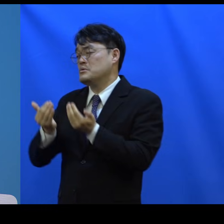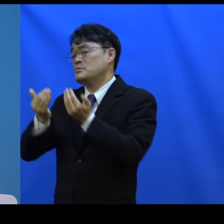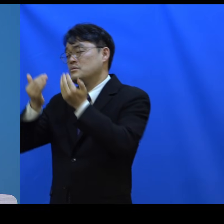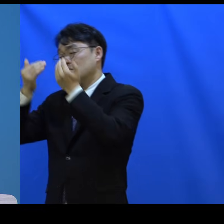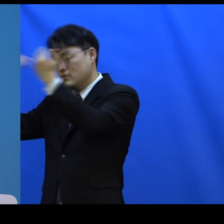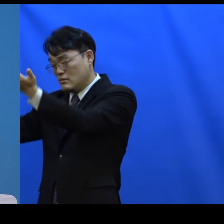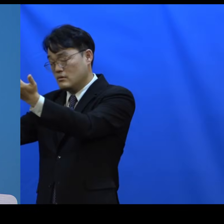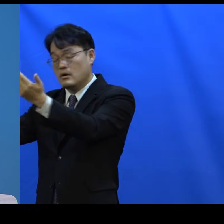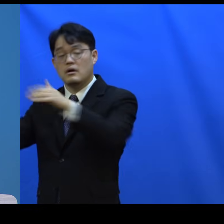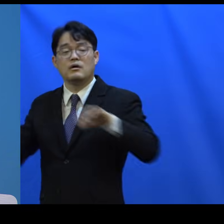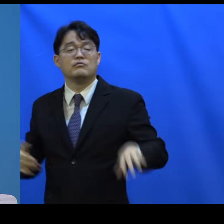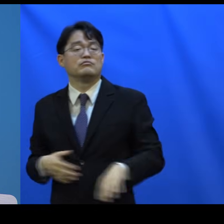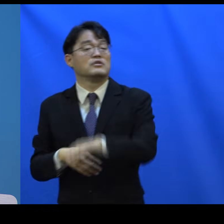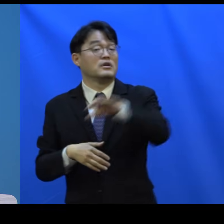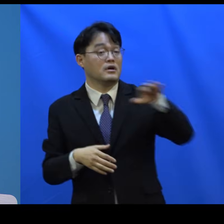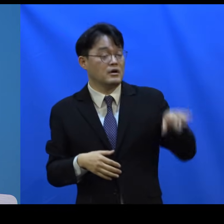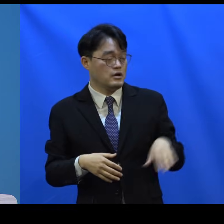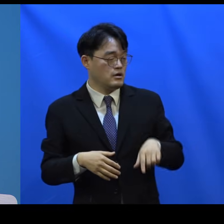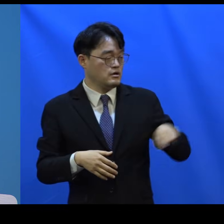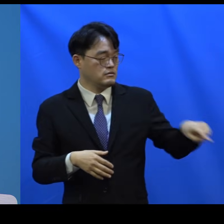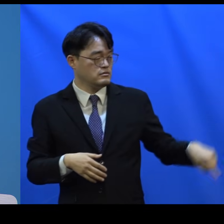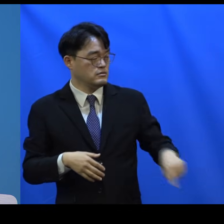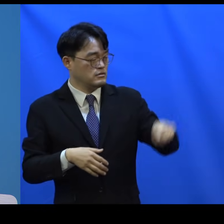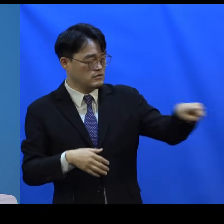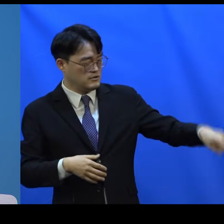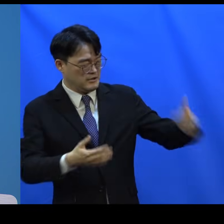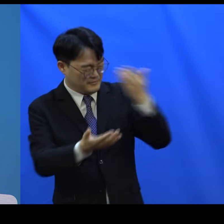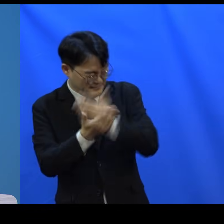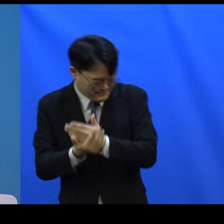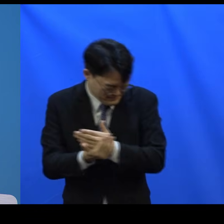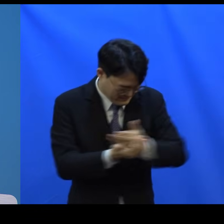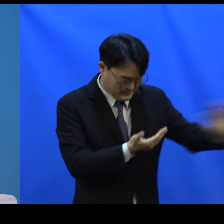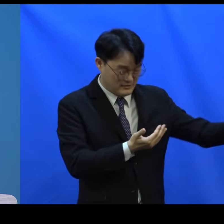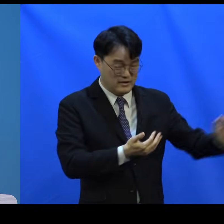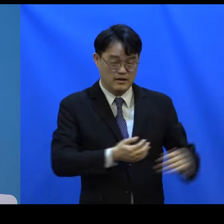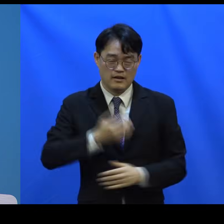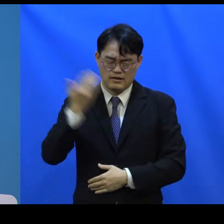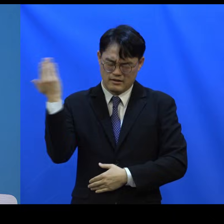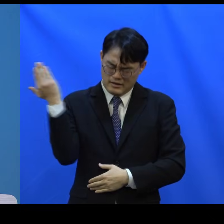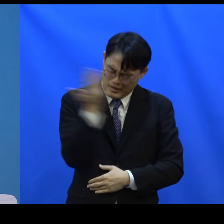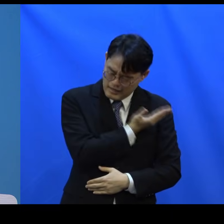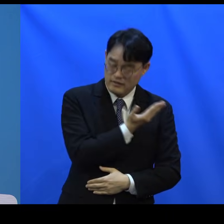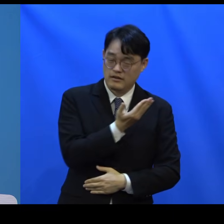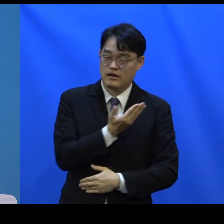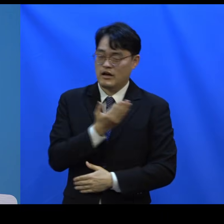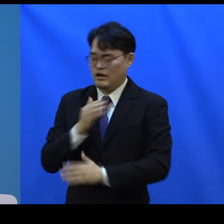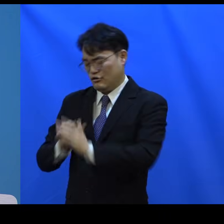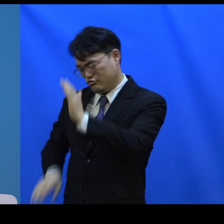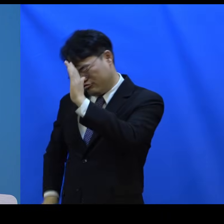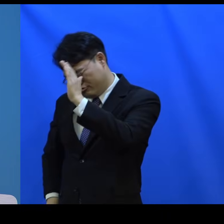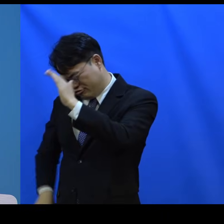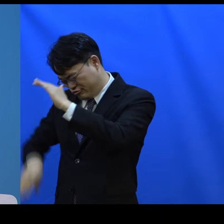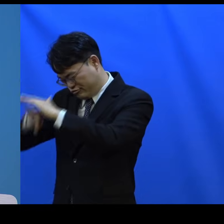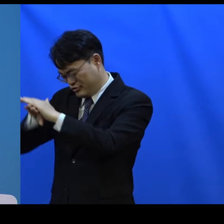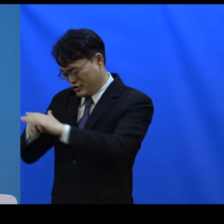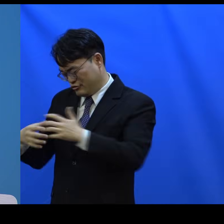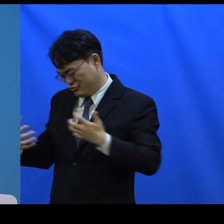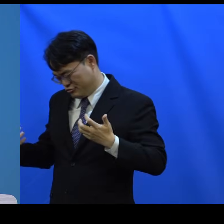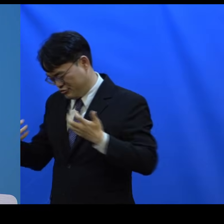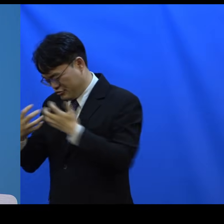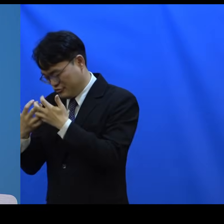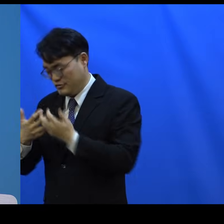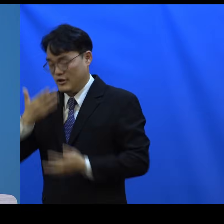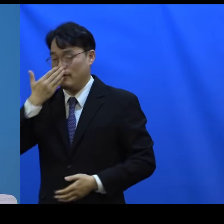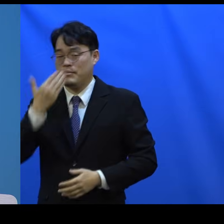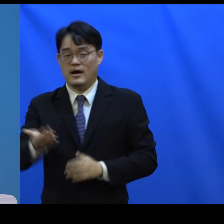우상이 제거되고 또 내 안에 만들어진 우상들을 타파하고 하나님이 아닌 것, 주인을 삼은 것들을 깨뜨리고 내가